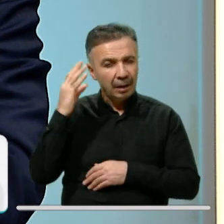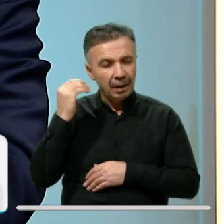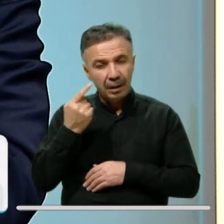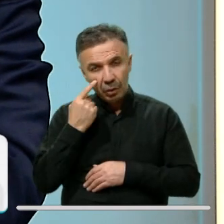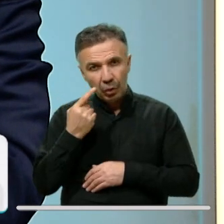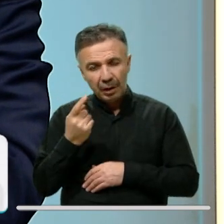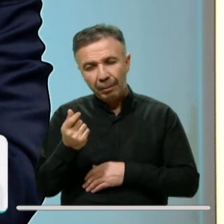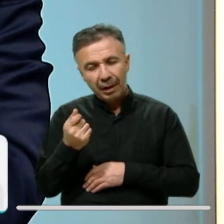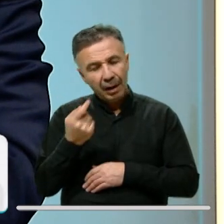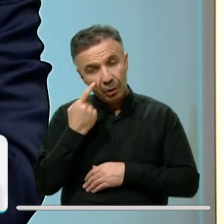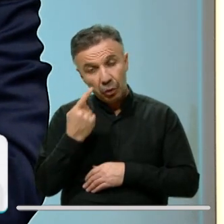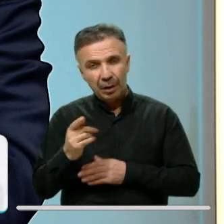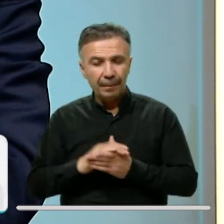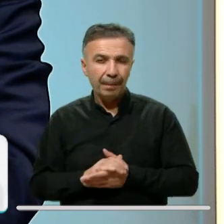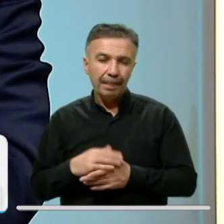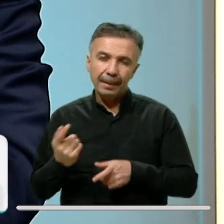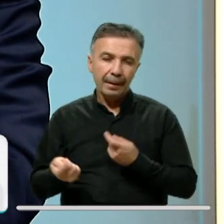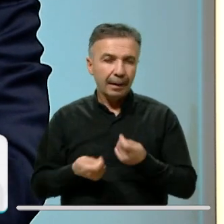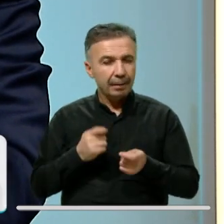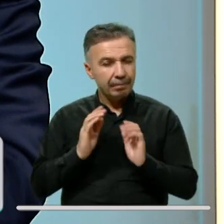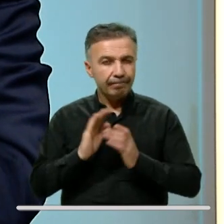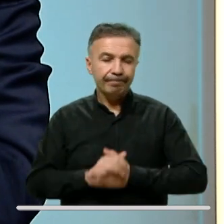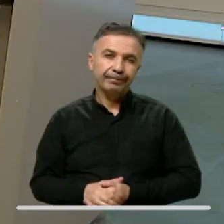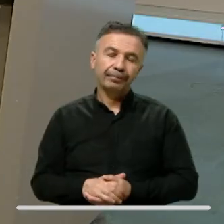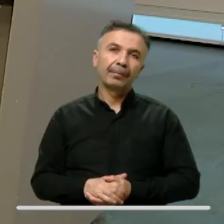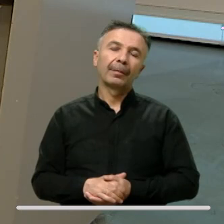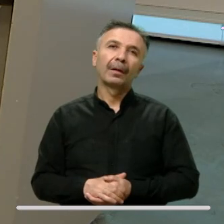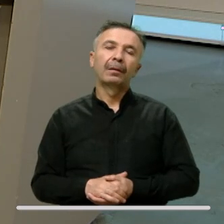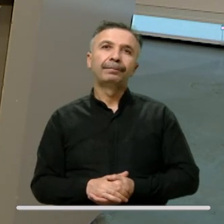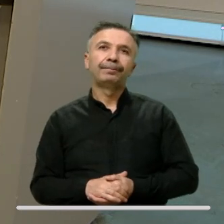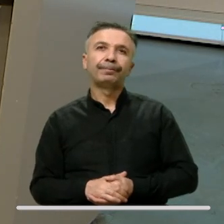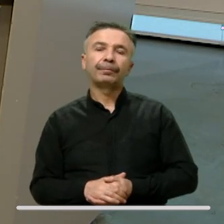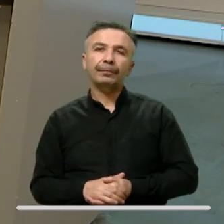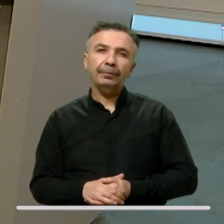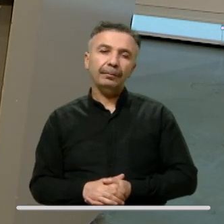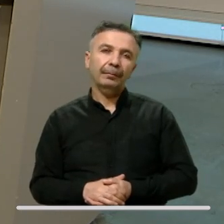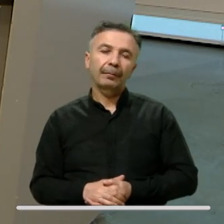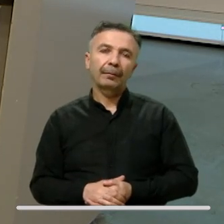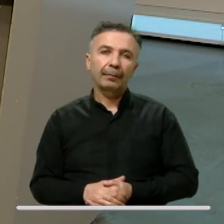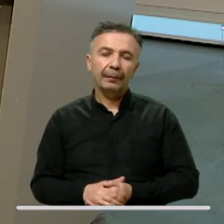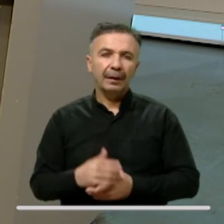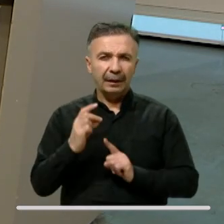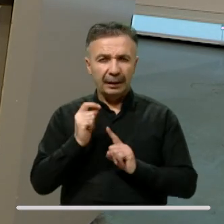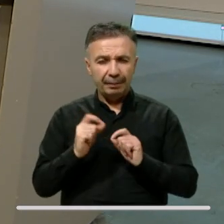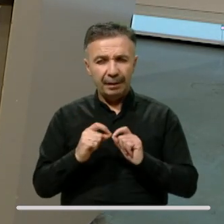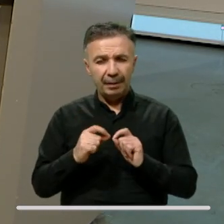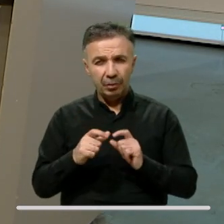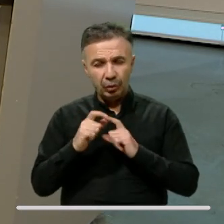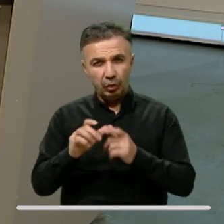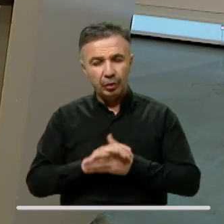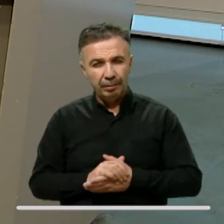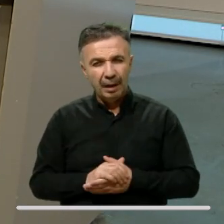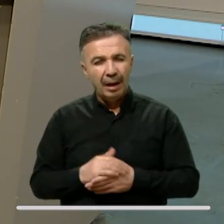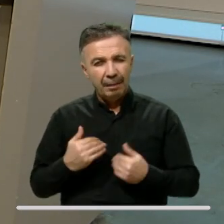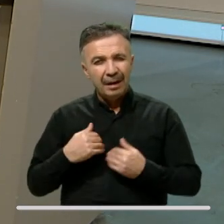maddi imkanlarına göre hareket ederler. Peki efendim, teşekkür ederiz. İbrahim Bey'in selamları var. Muhterem hocam, biz